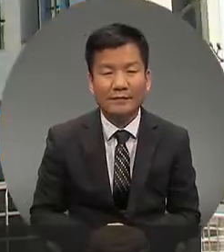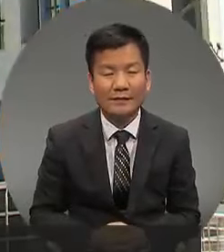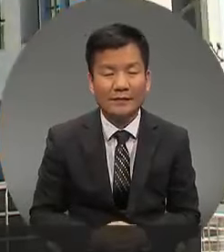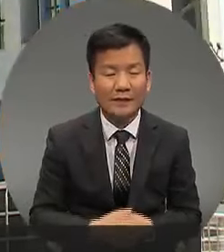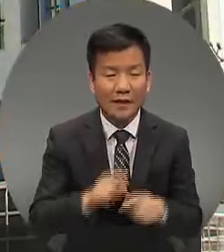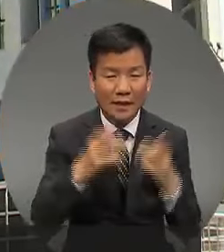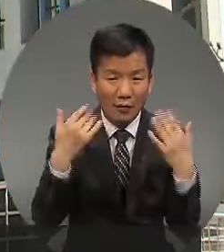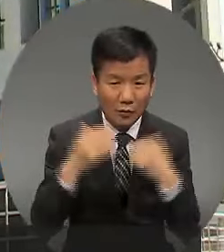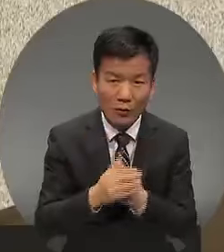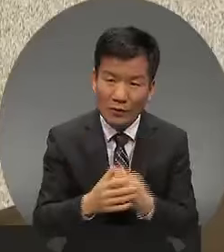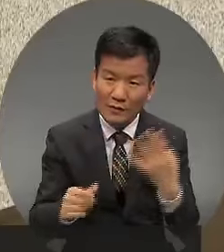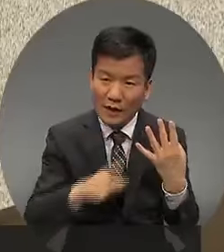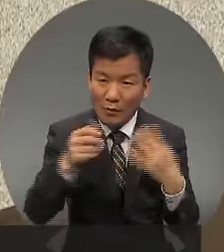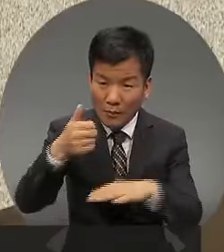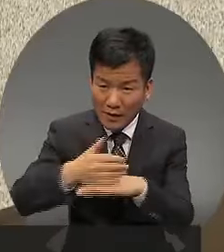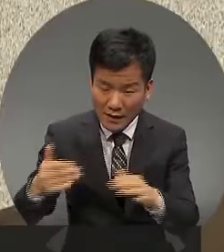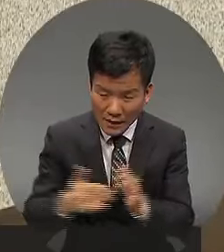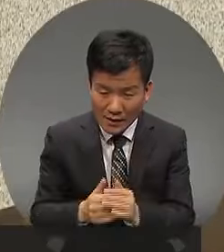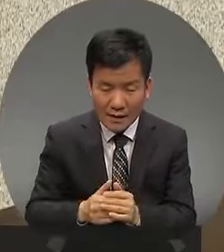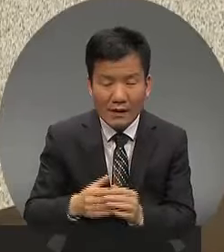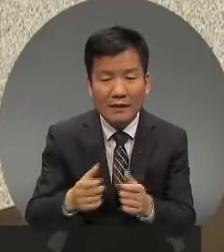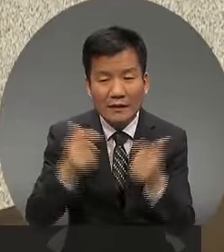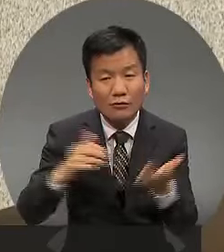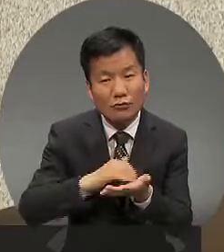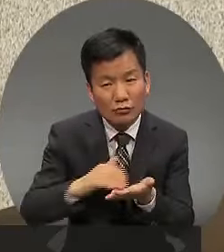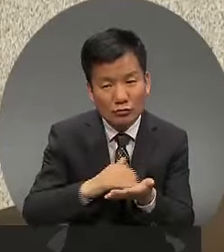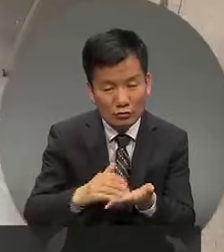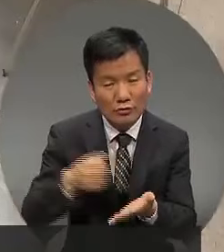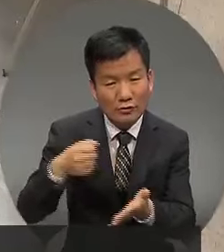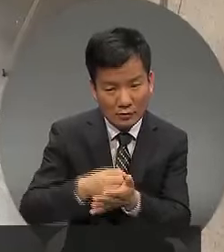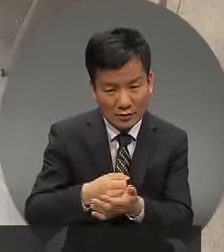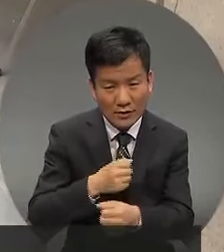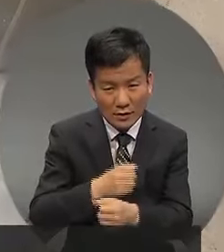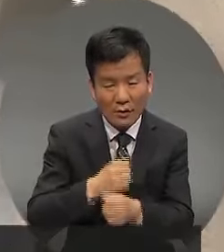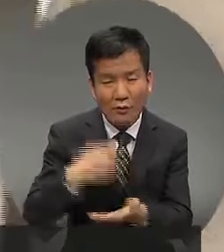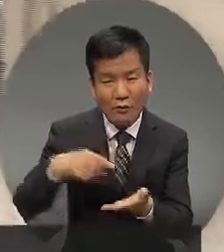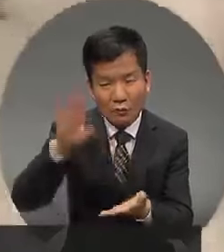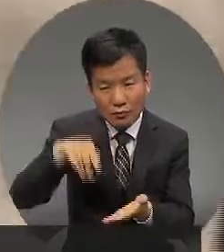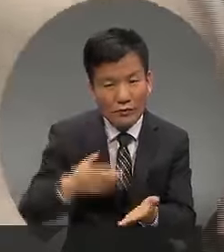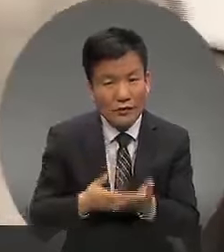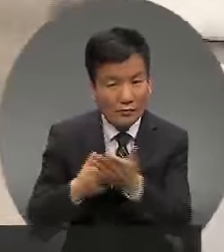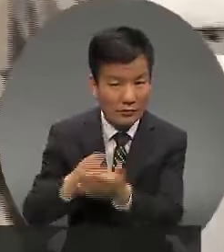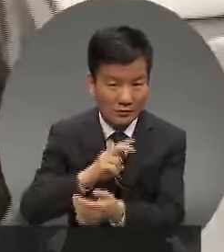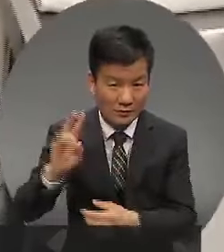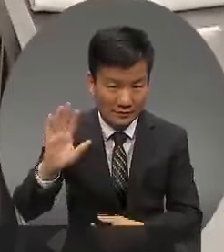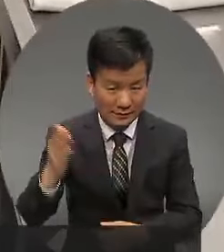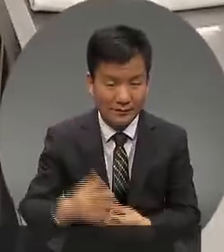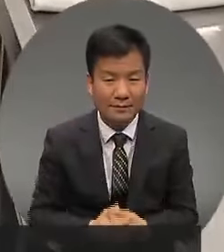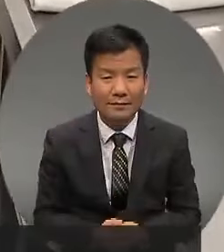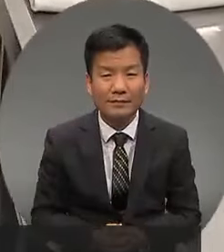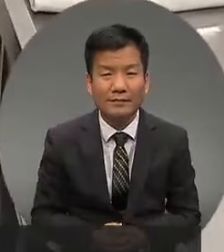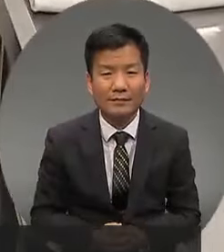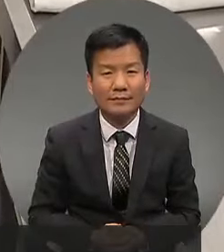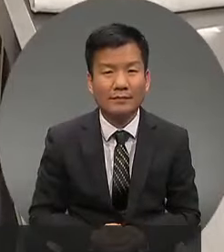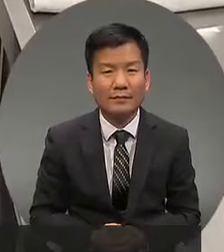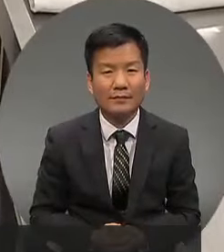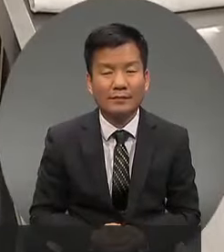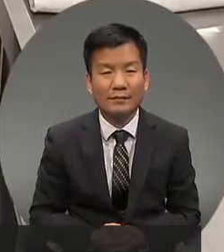대학은 이달 말까지 의대 증원 규모를 반영한 대입 모집 요강을 교육부에 제출해야 합니다 MBC 뉴스 김입니다